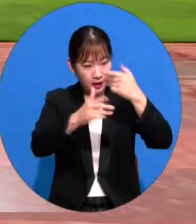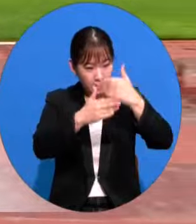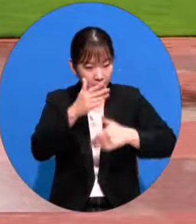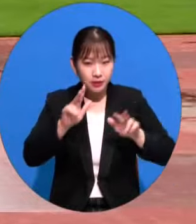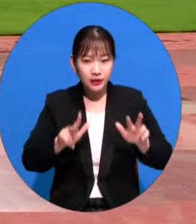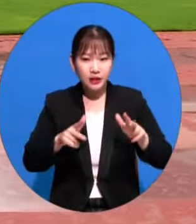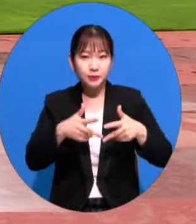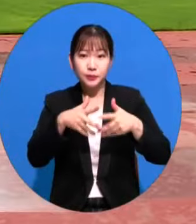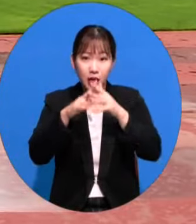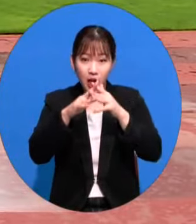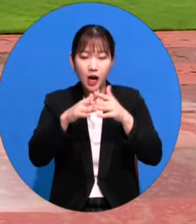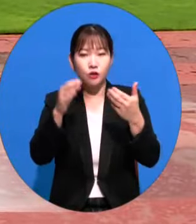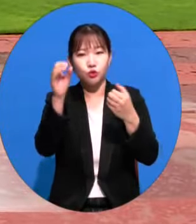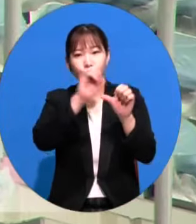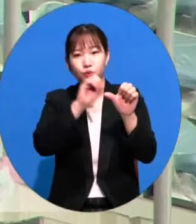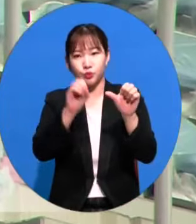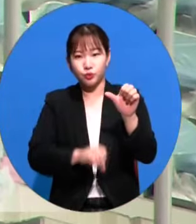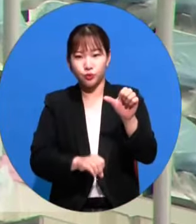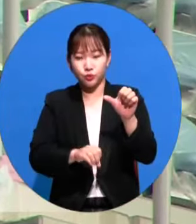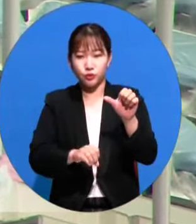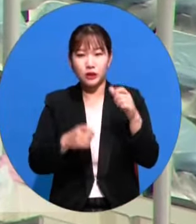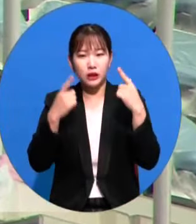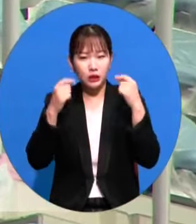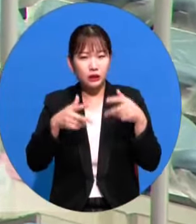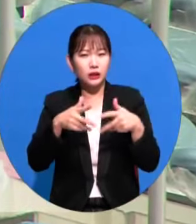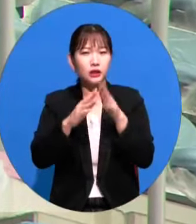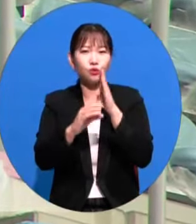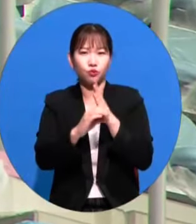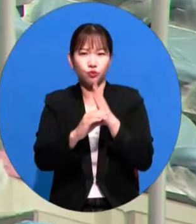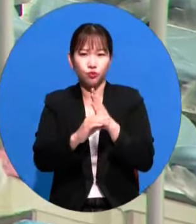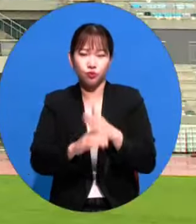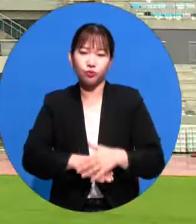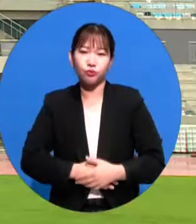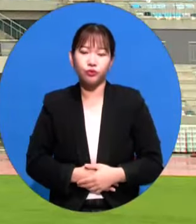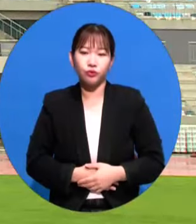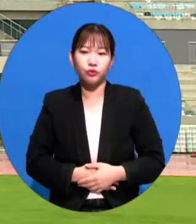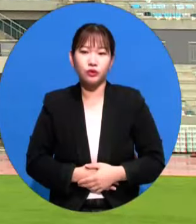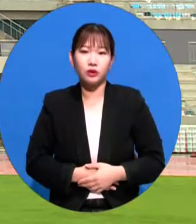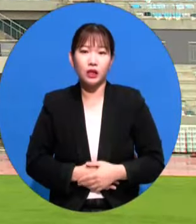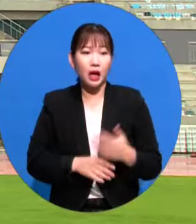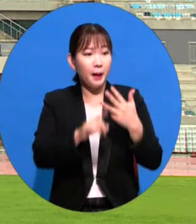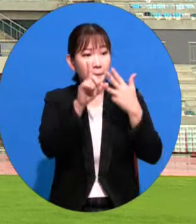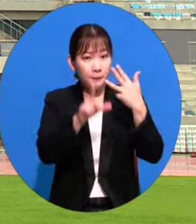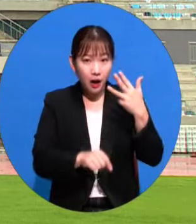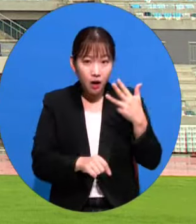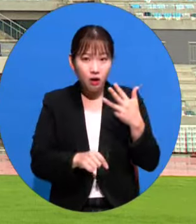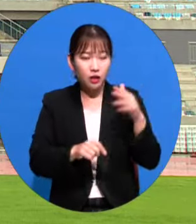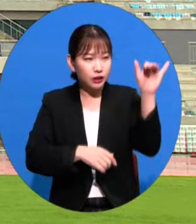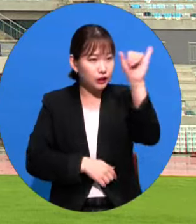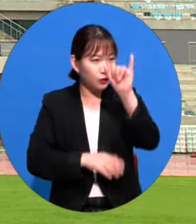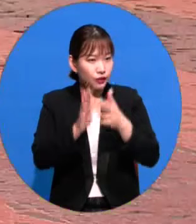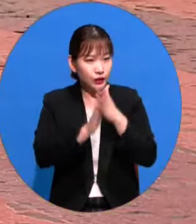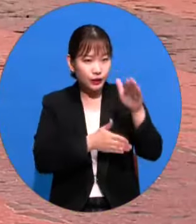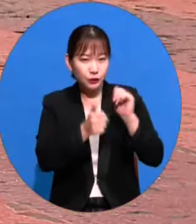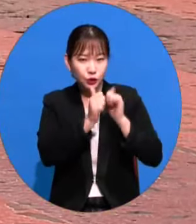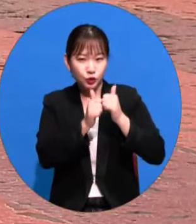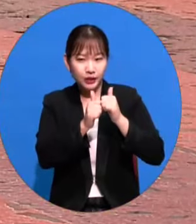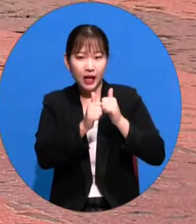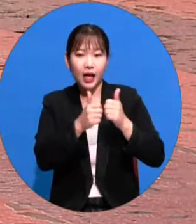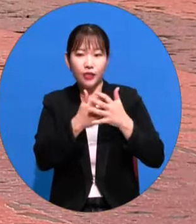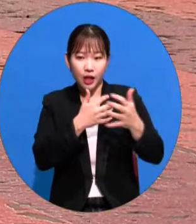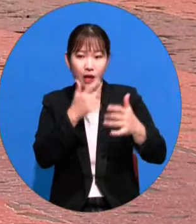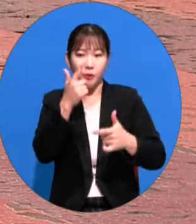현재 공정률은 95%, 여전히 공사 중입니다. 당장 오는 8월 전국시도대항